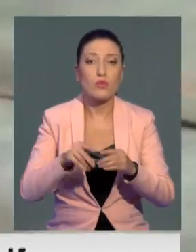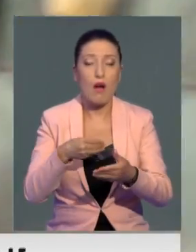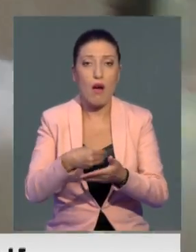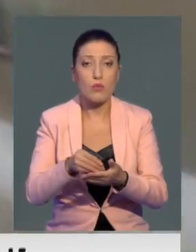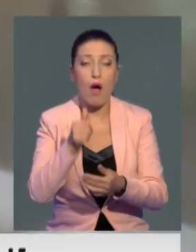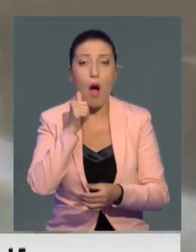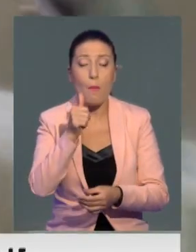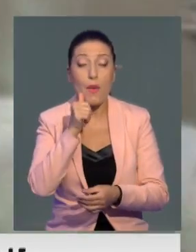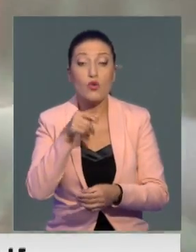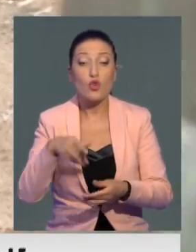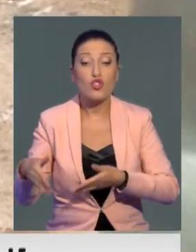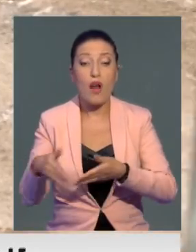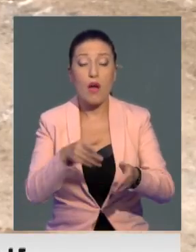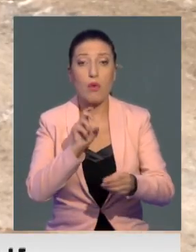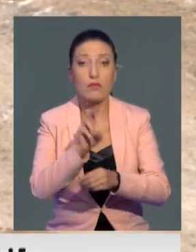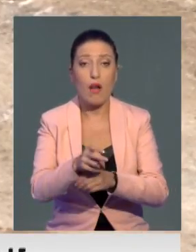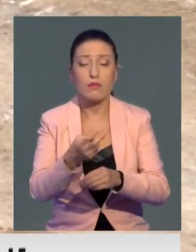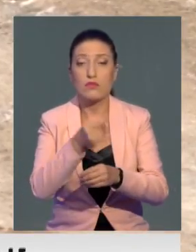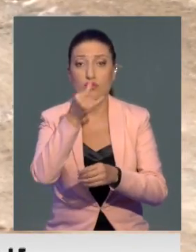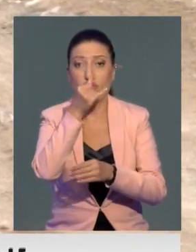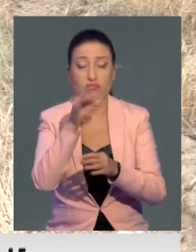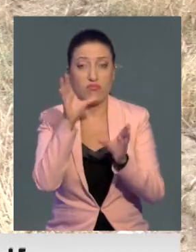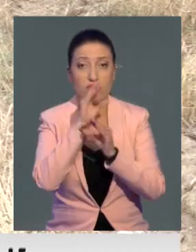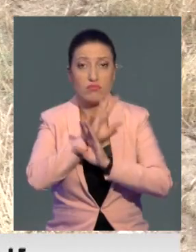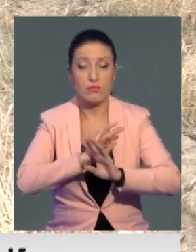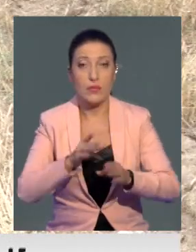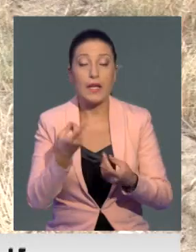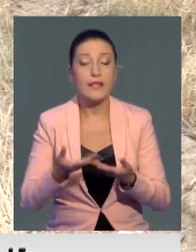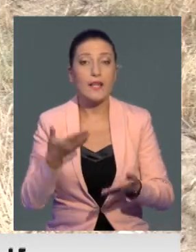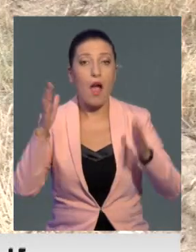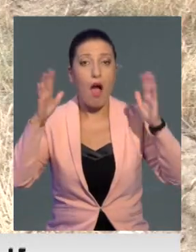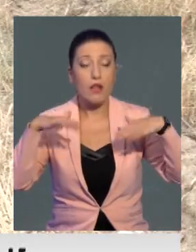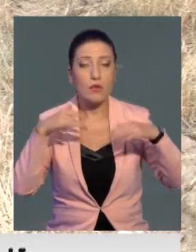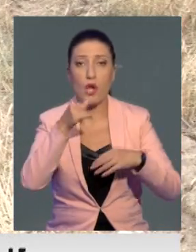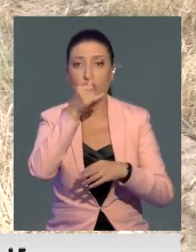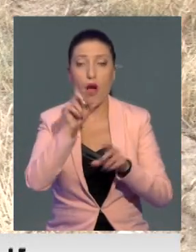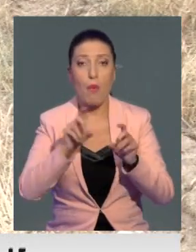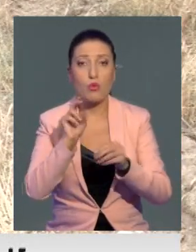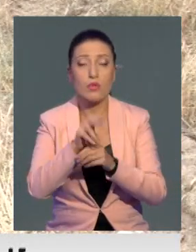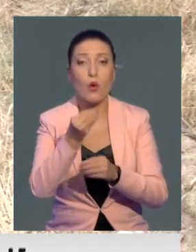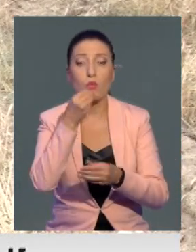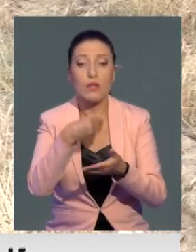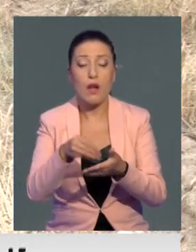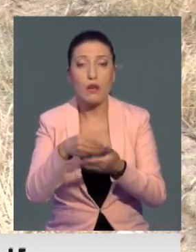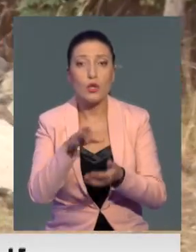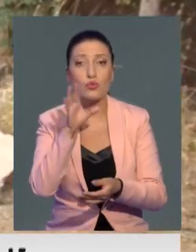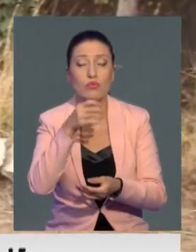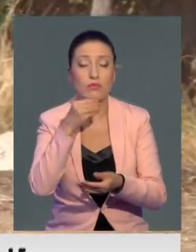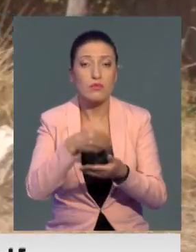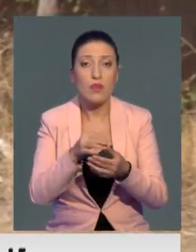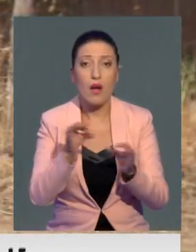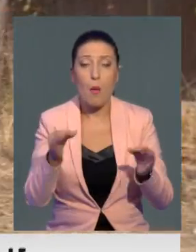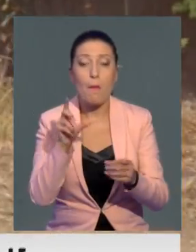իջնել ֆիզիկապես հնարավոր չէ։ Եթե անձրև եղա, ուրեմն մենք զրկում ենք համ հացից, համ ջրից, համ ամեն ինչից ու մարդկությունից։